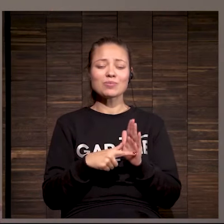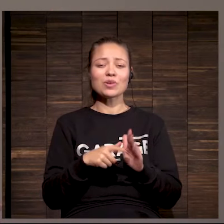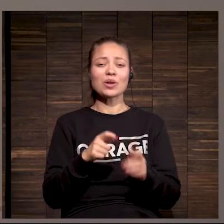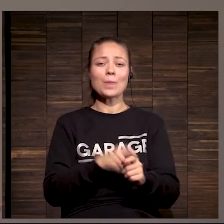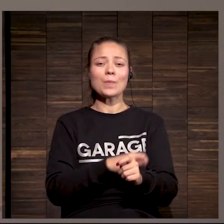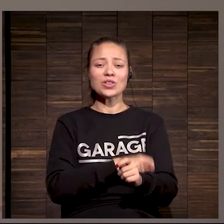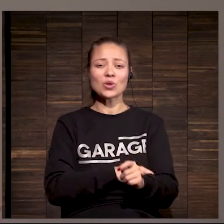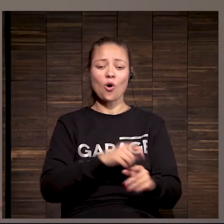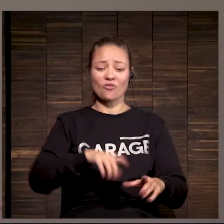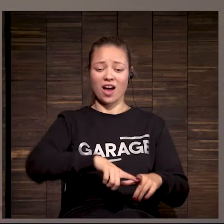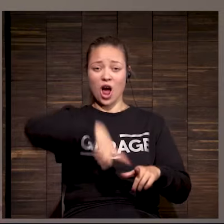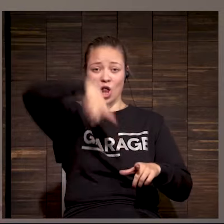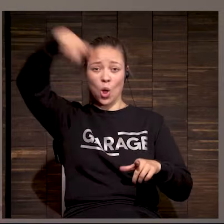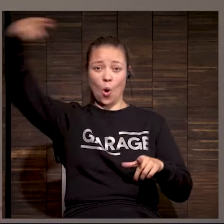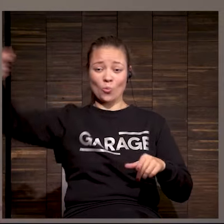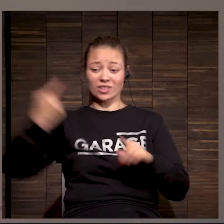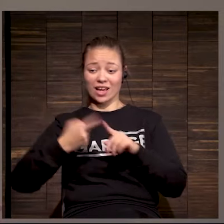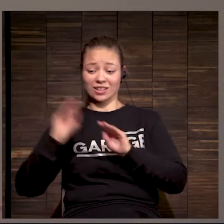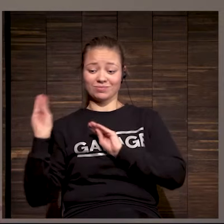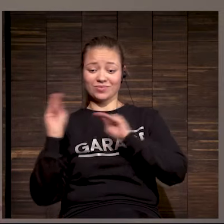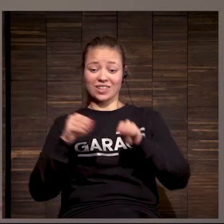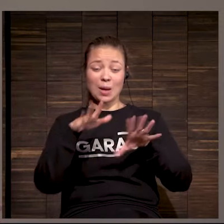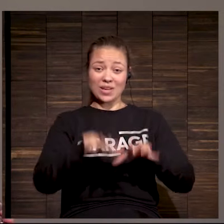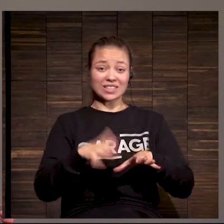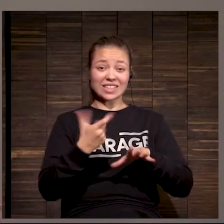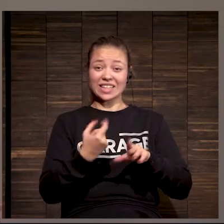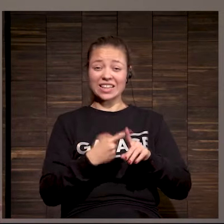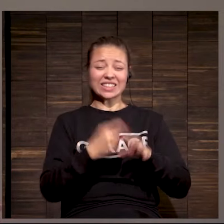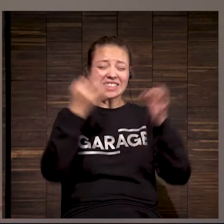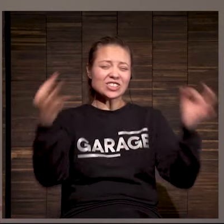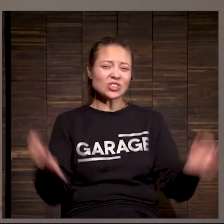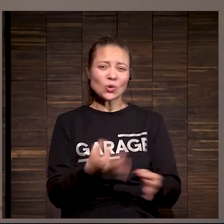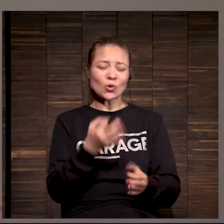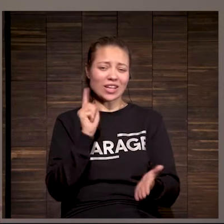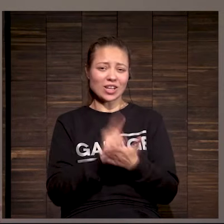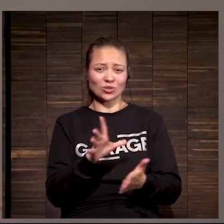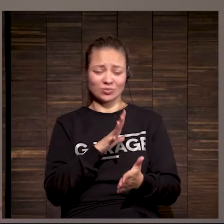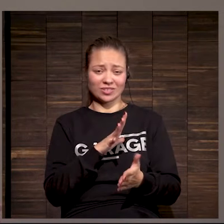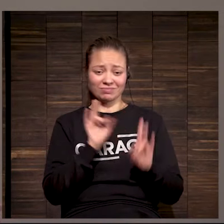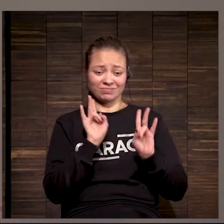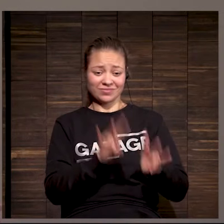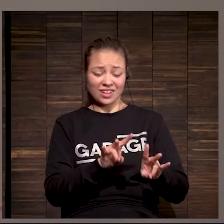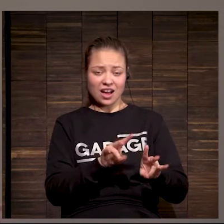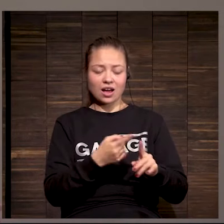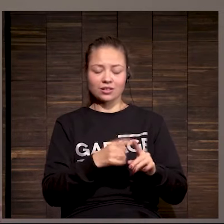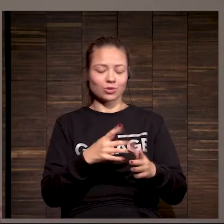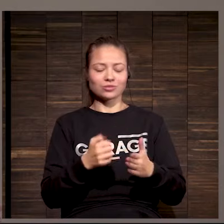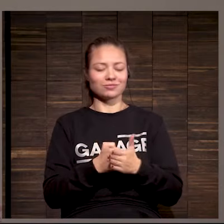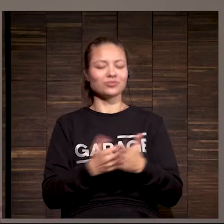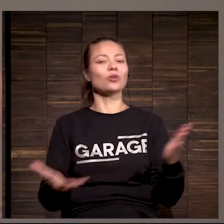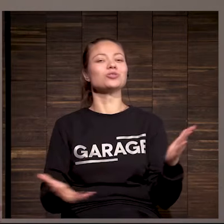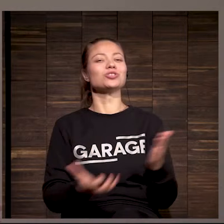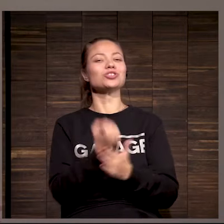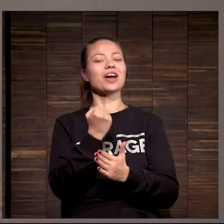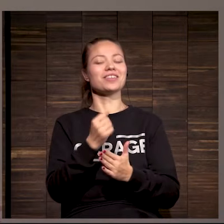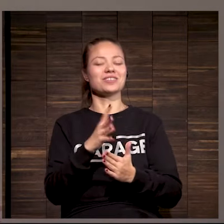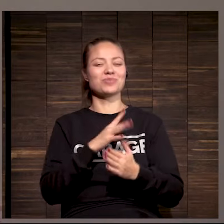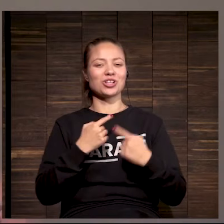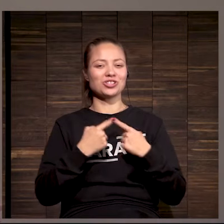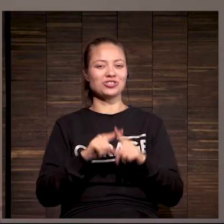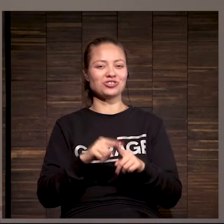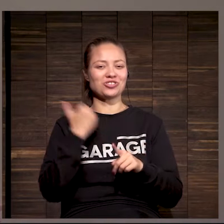лопасть поставить ее на место где она никогда не должна была быть это просто файла было достижение инженерного искусства